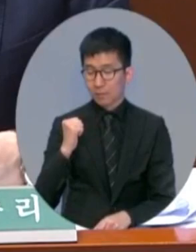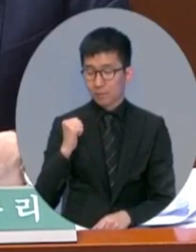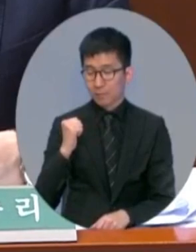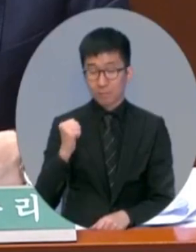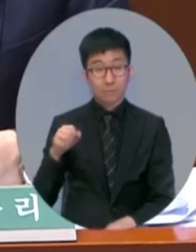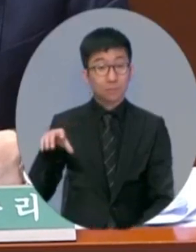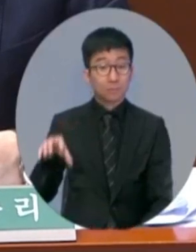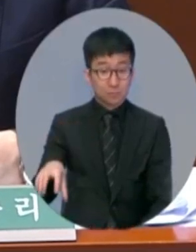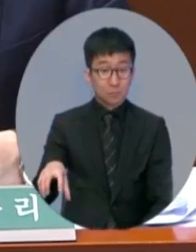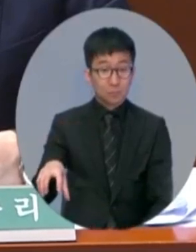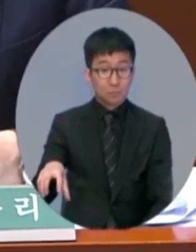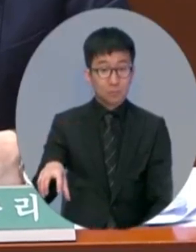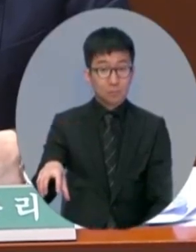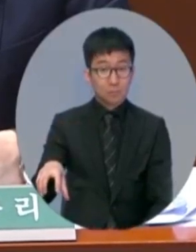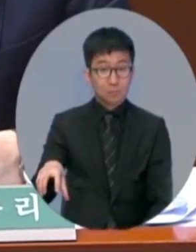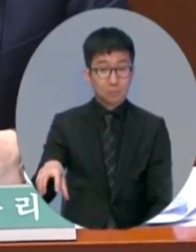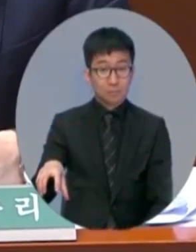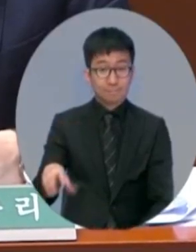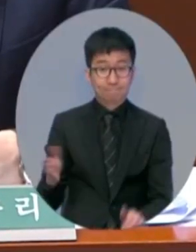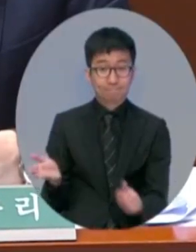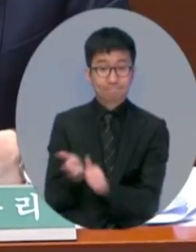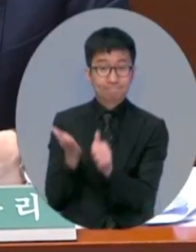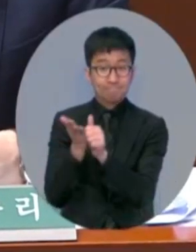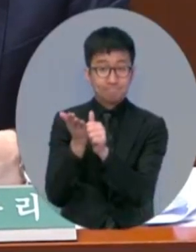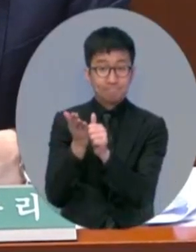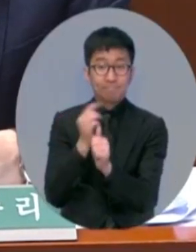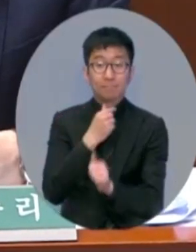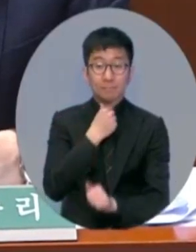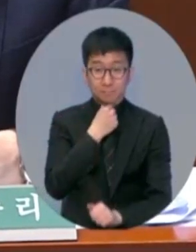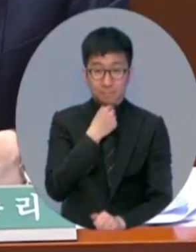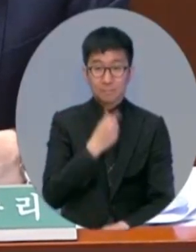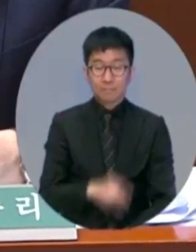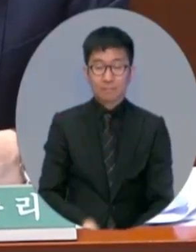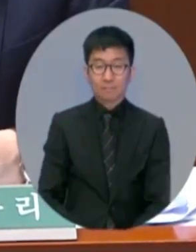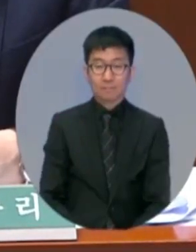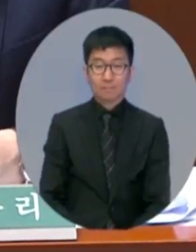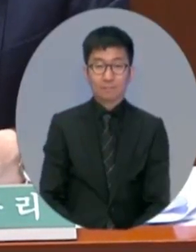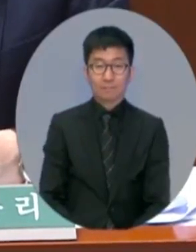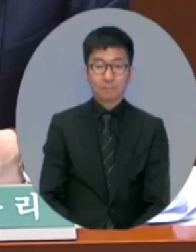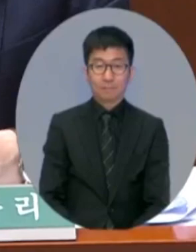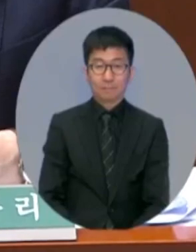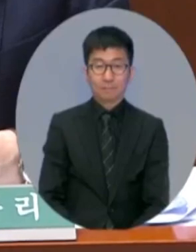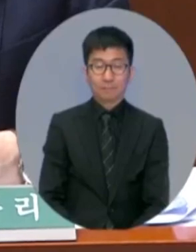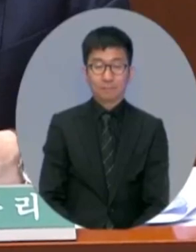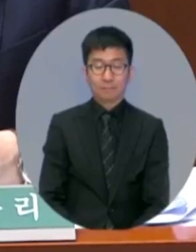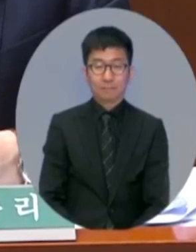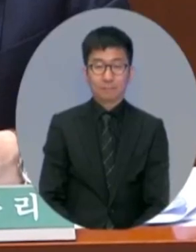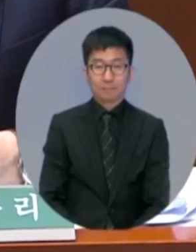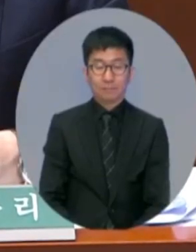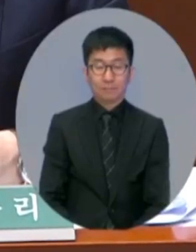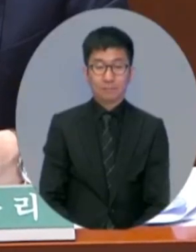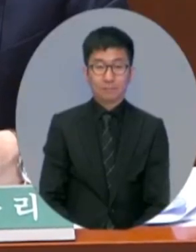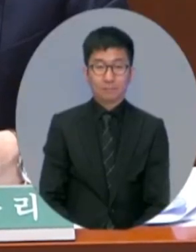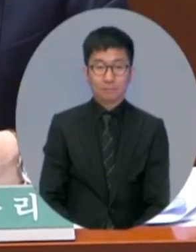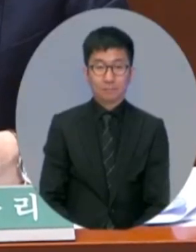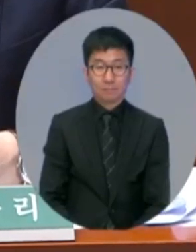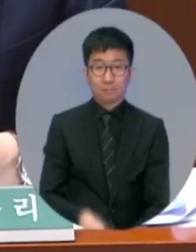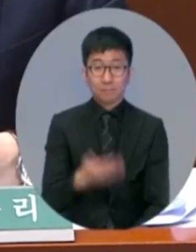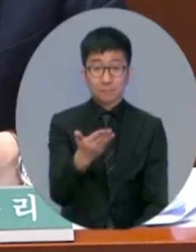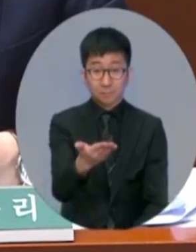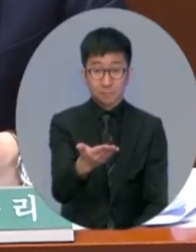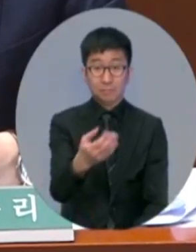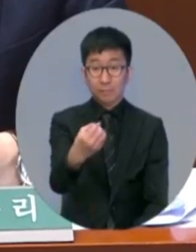그런 쪽으로 이용하도록 계획을 잘 만들고 집행해야 된다 이렇게 생각합니다. 의원님께서